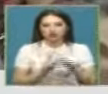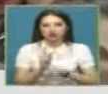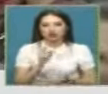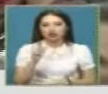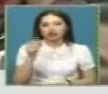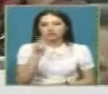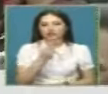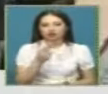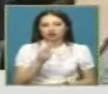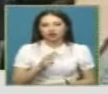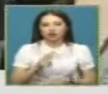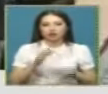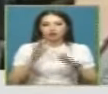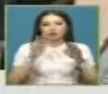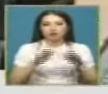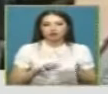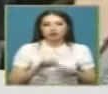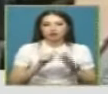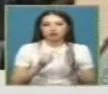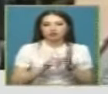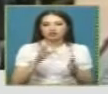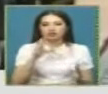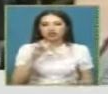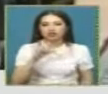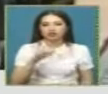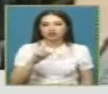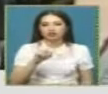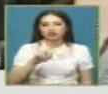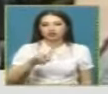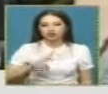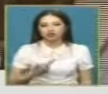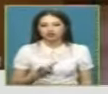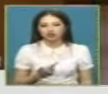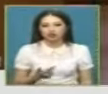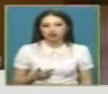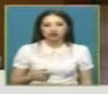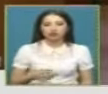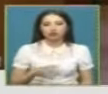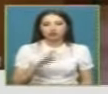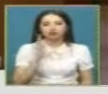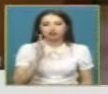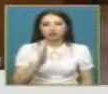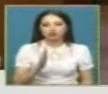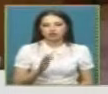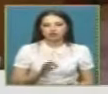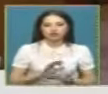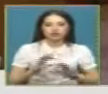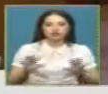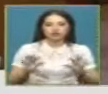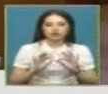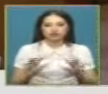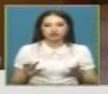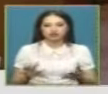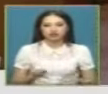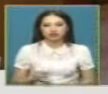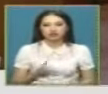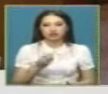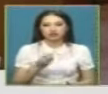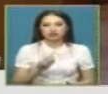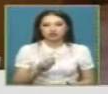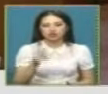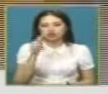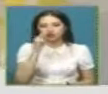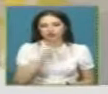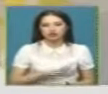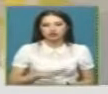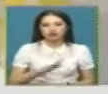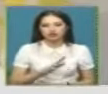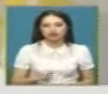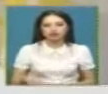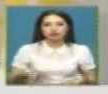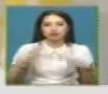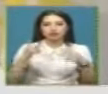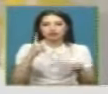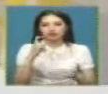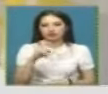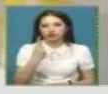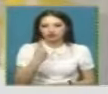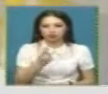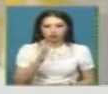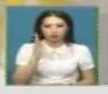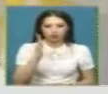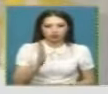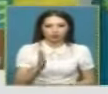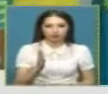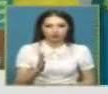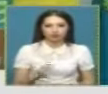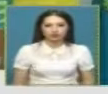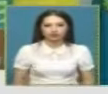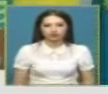партияның кезекті 16-шы съезіне қатысатын азаматтардың аты аталып түсі түстелді. Оған оңтүстік Қазақстаннан 101 делегат